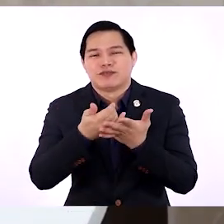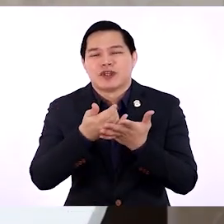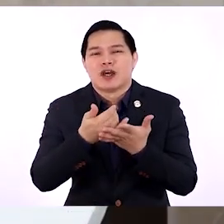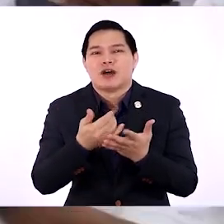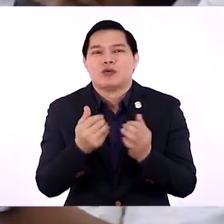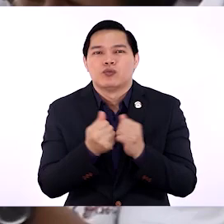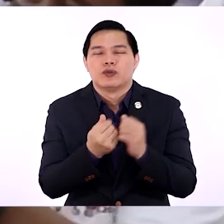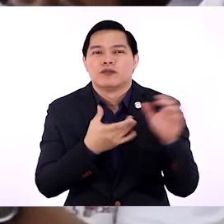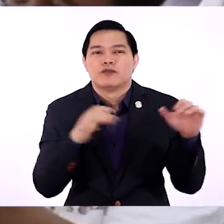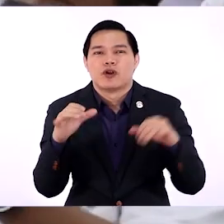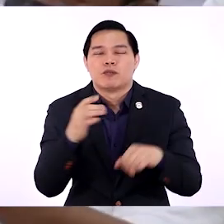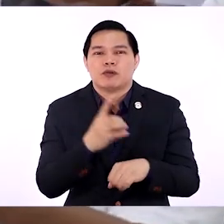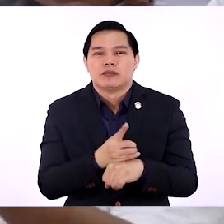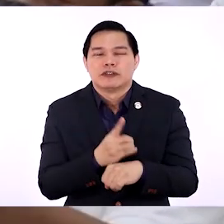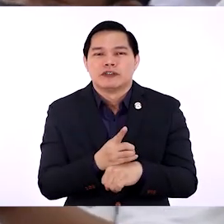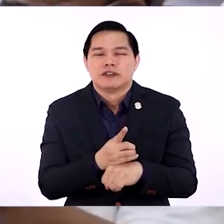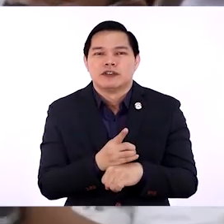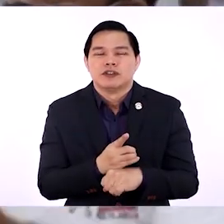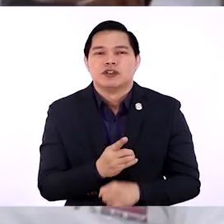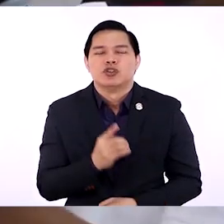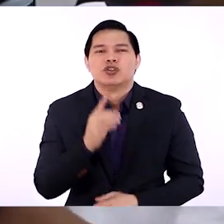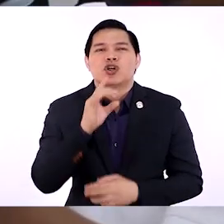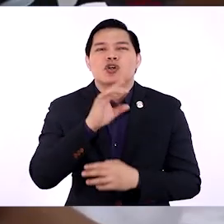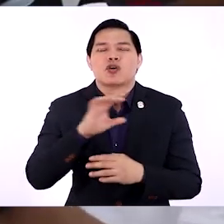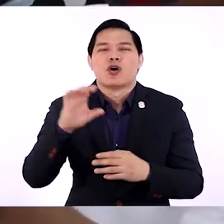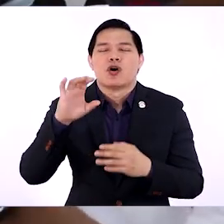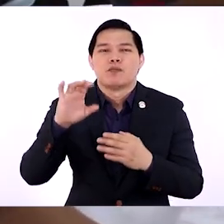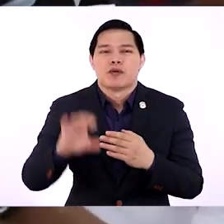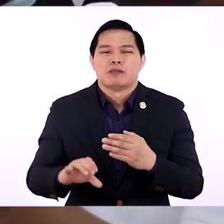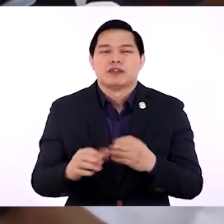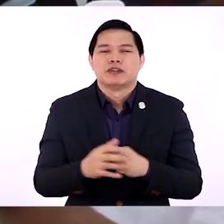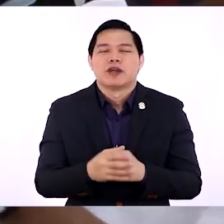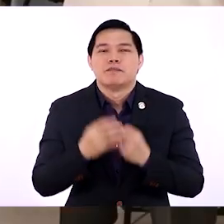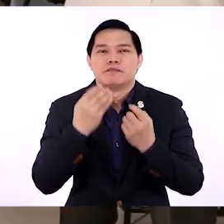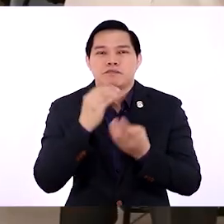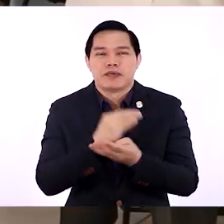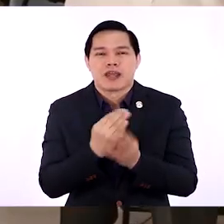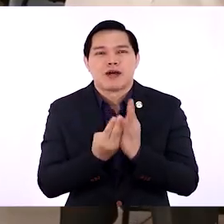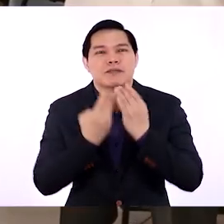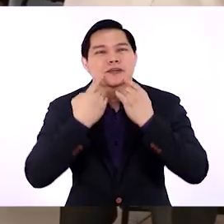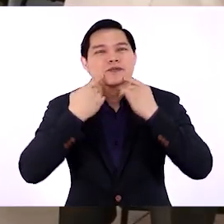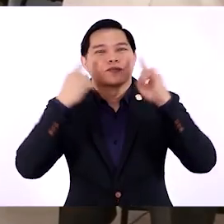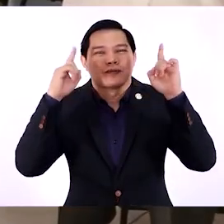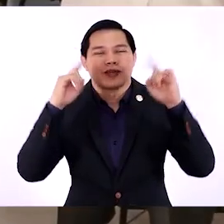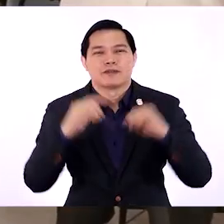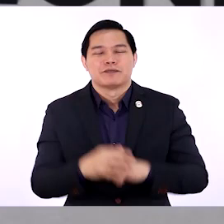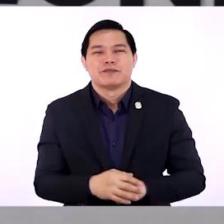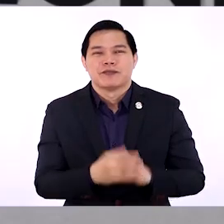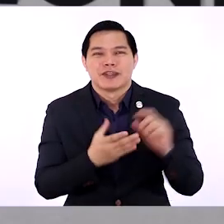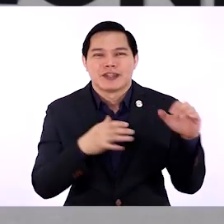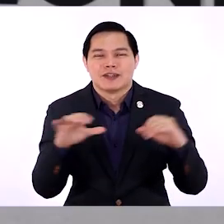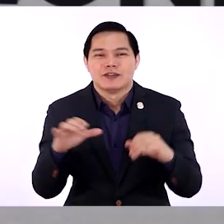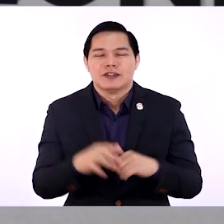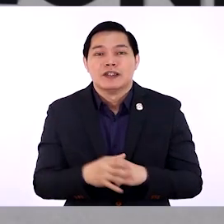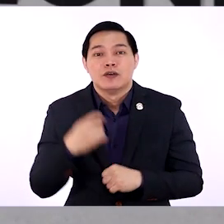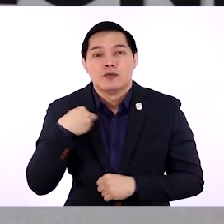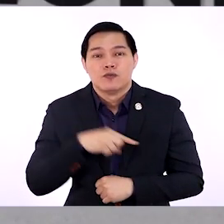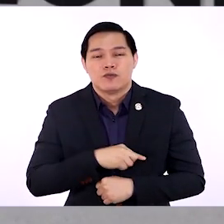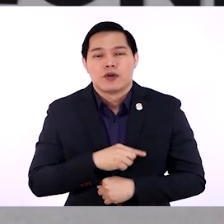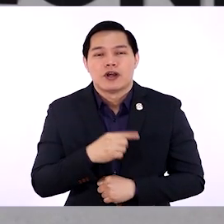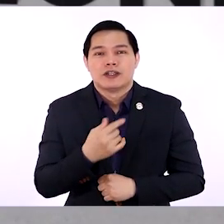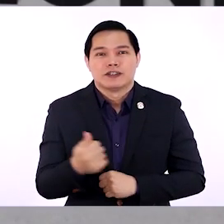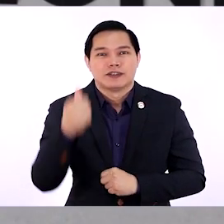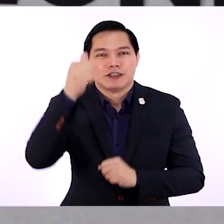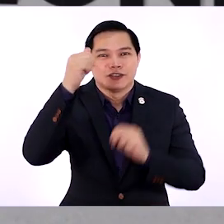ng tungkulin. Sa kabuuan ay naging maayos at matagumpay ang nasabing aktibidad. Sa ating po